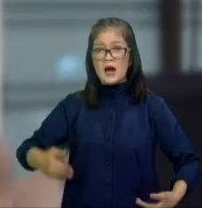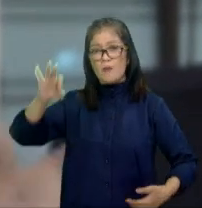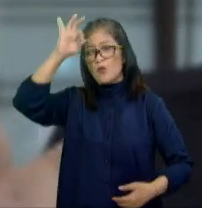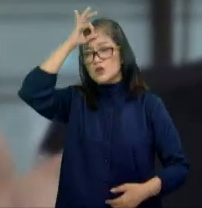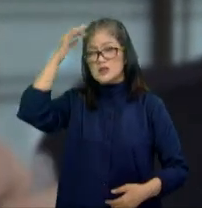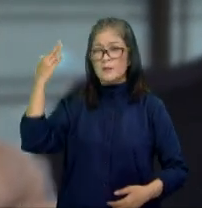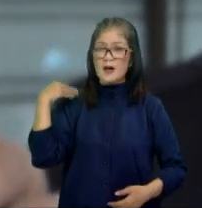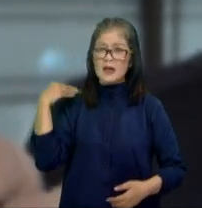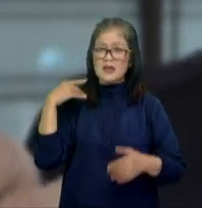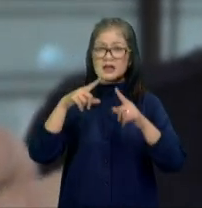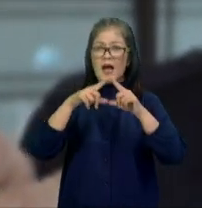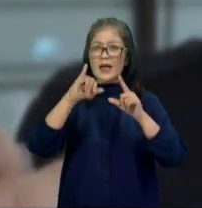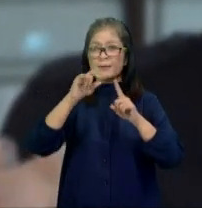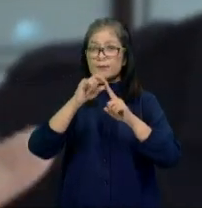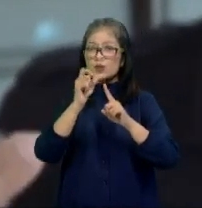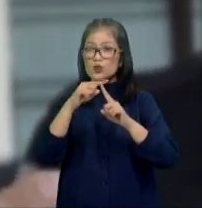untuk meyakinkan